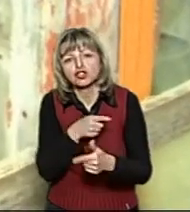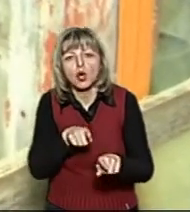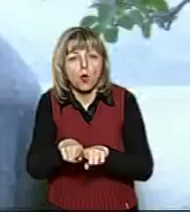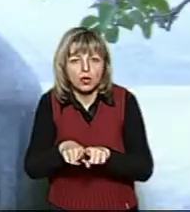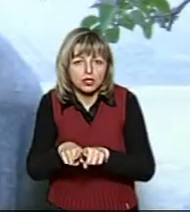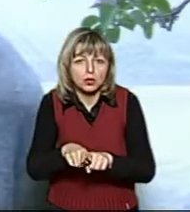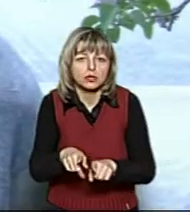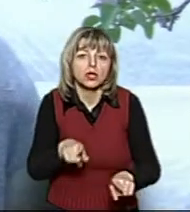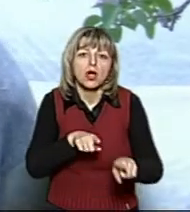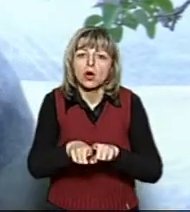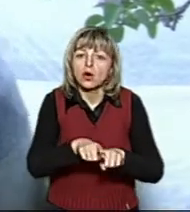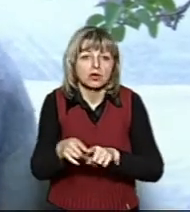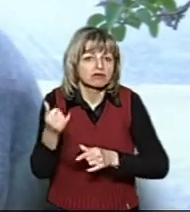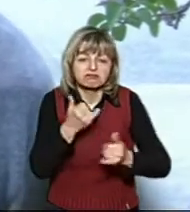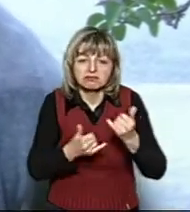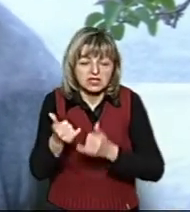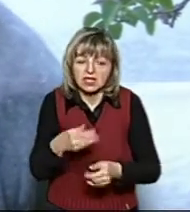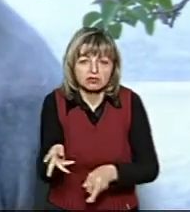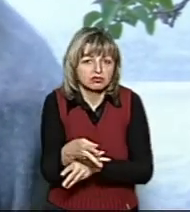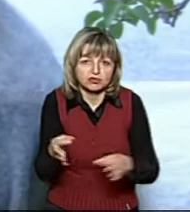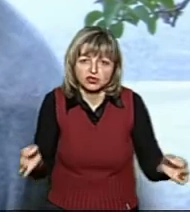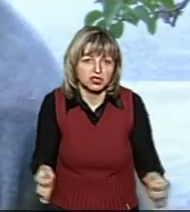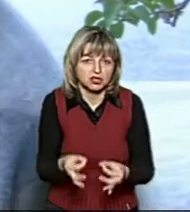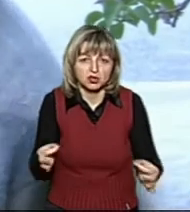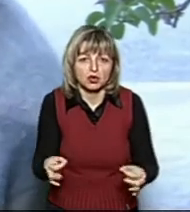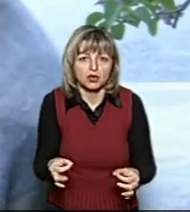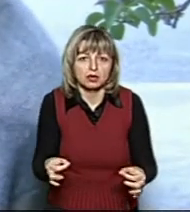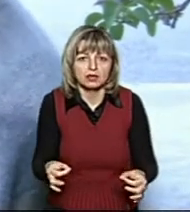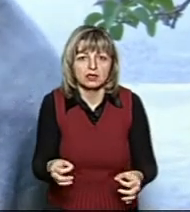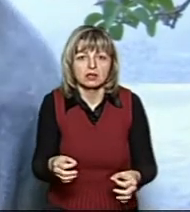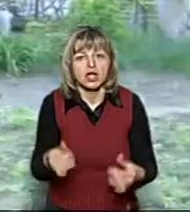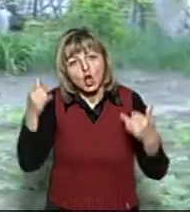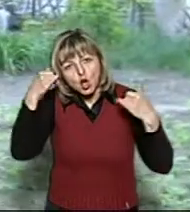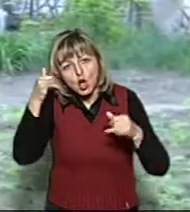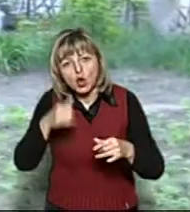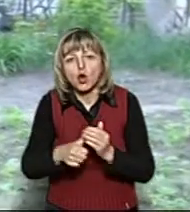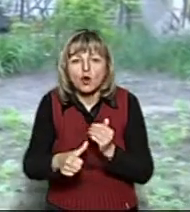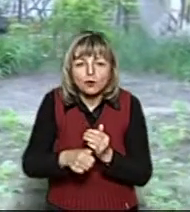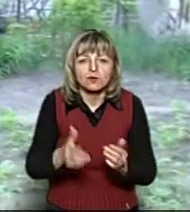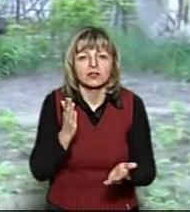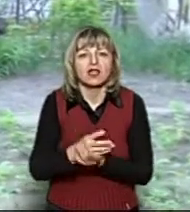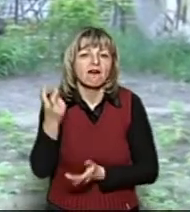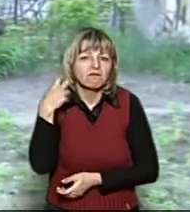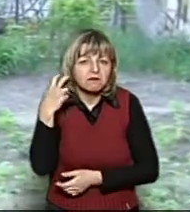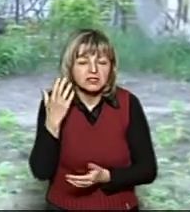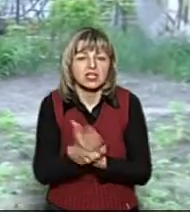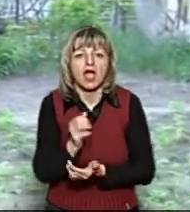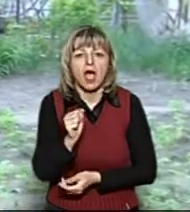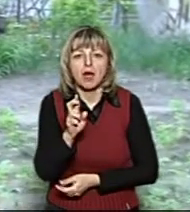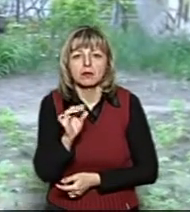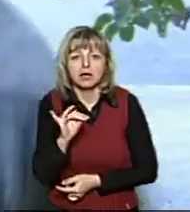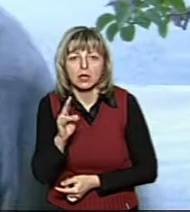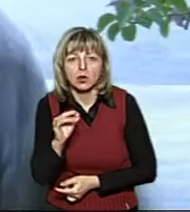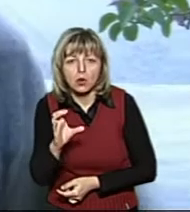огірочок. Огірочок, ніяких хімікатів, нічого, знаєте. Ну, скоро як є, ми розводимо. І вишні є, і абрикоса,